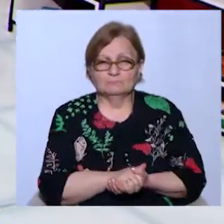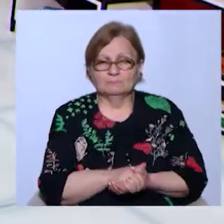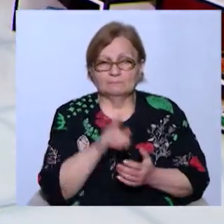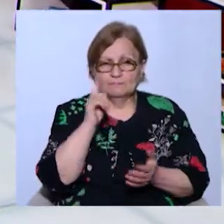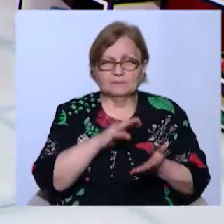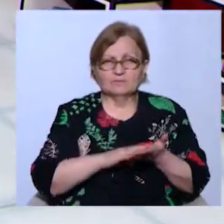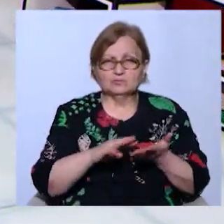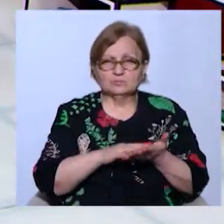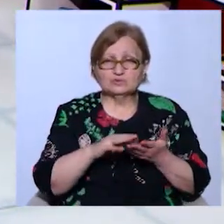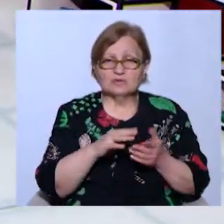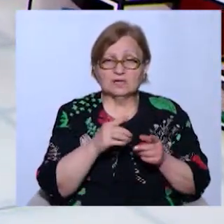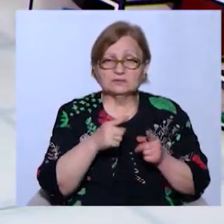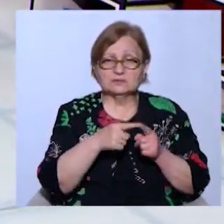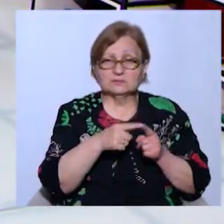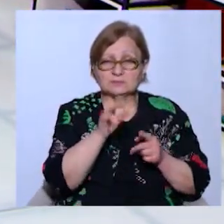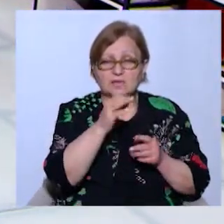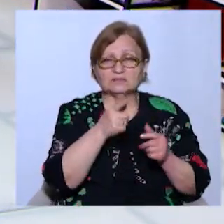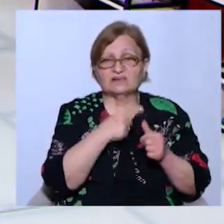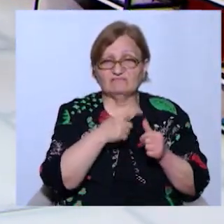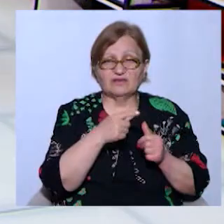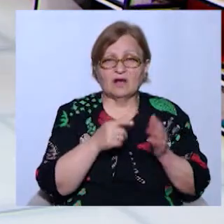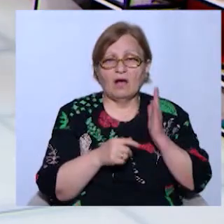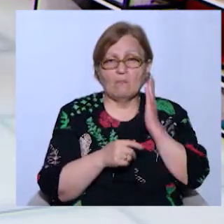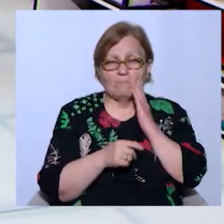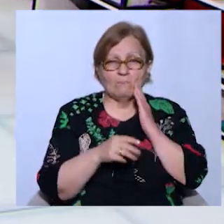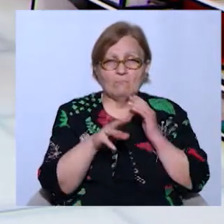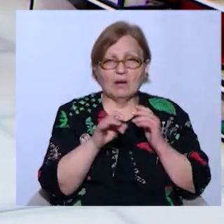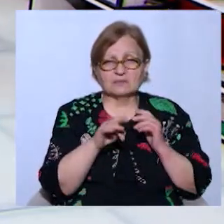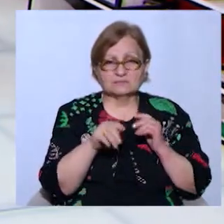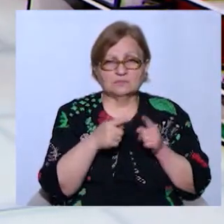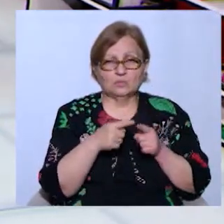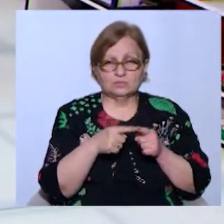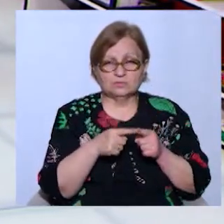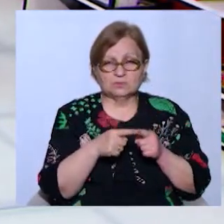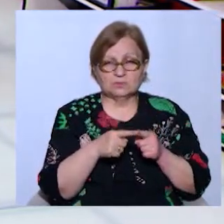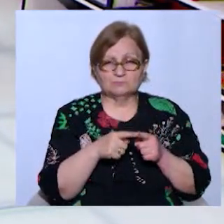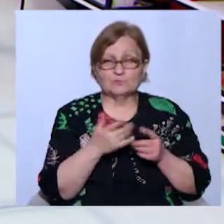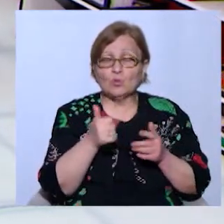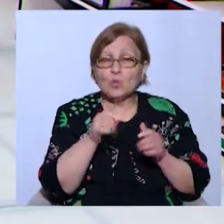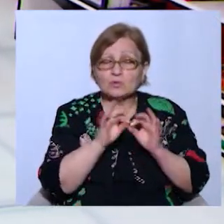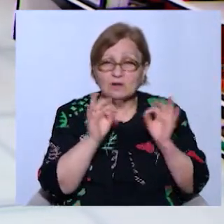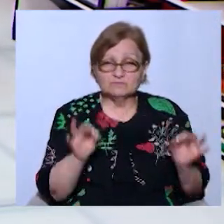90 გრადუსიანი კუთხე არის მართი. როგორ გავზომო ახლა ეს კუთხე? აქვე ერთი